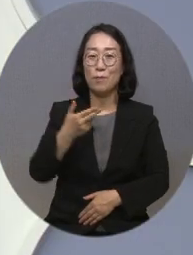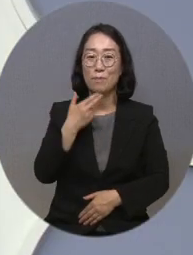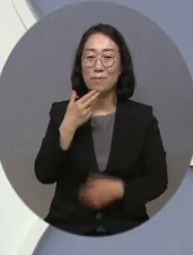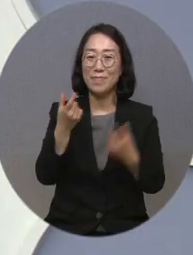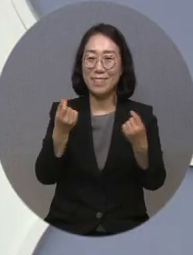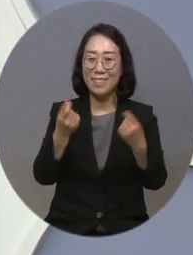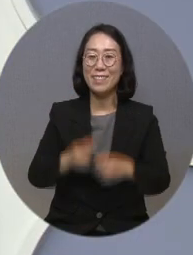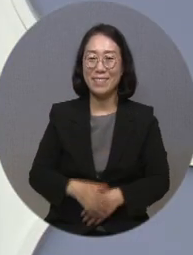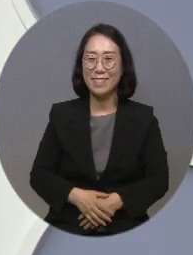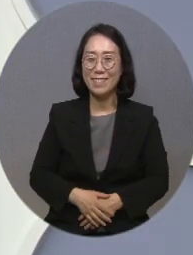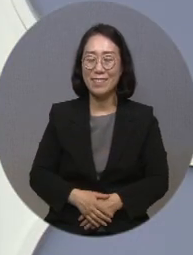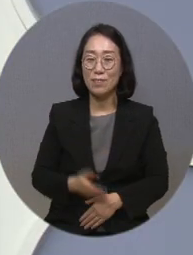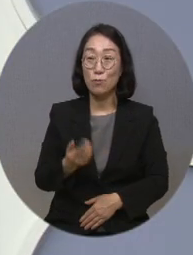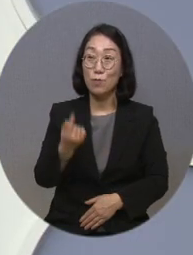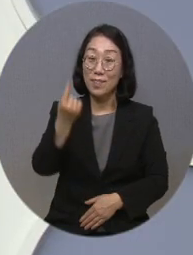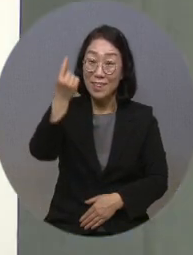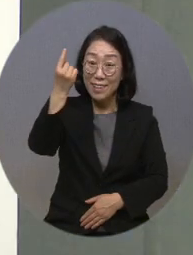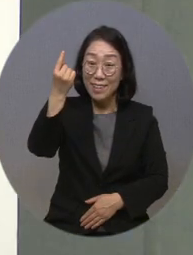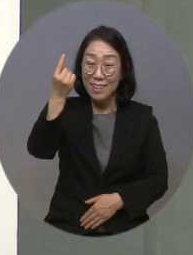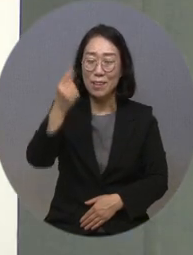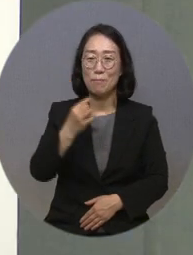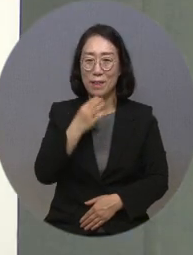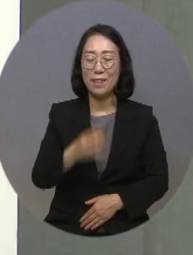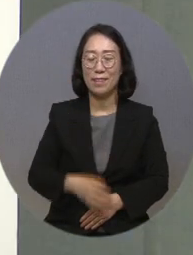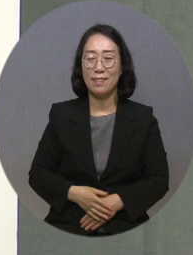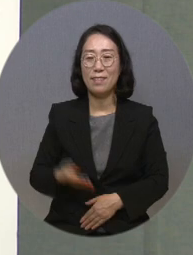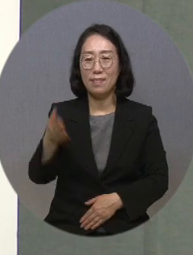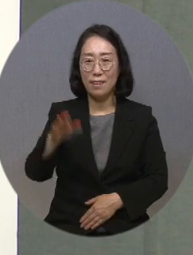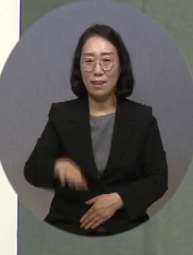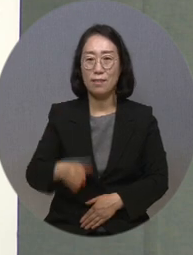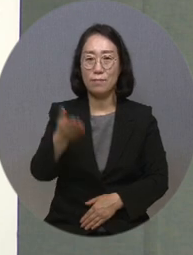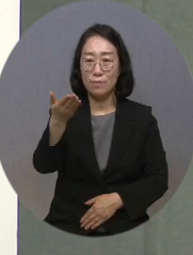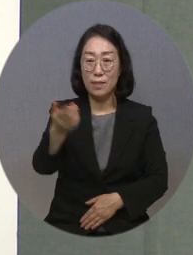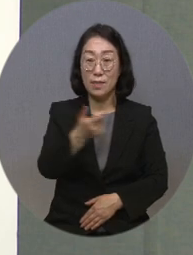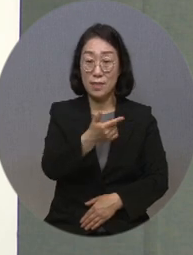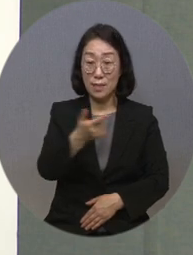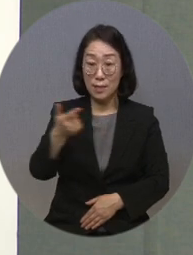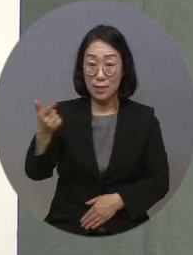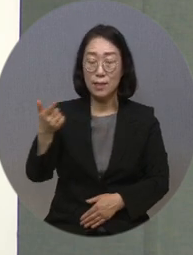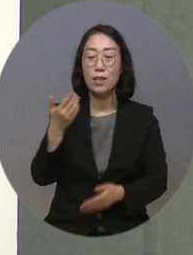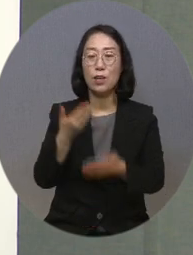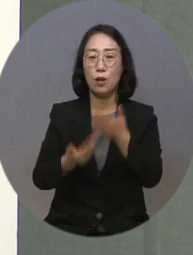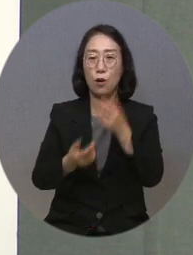더 그 우익길 뿐이 없는데 뭐 그 정도로 이제 큰 풍부한